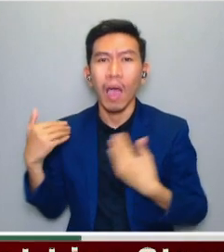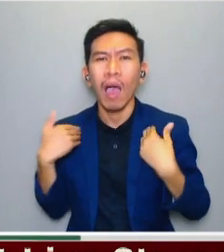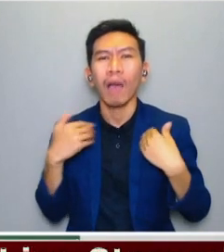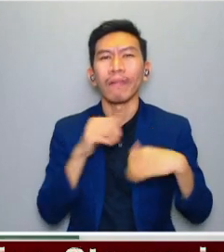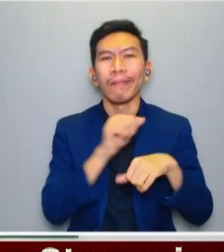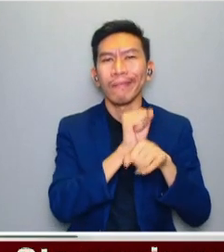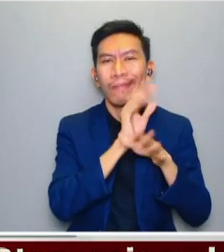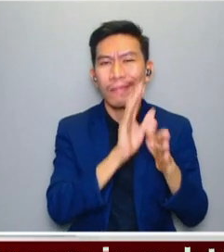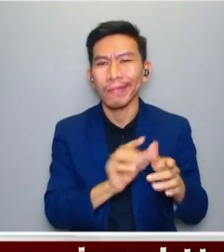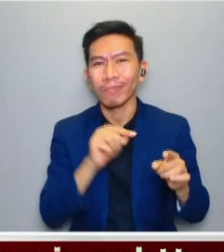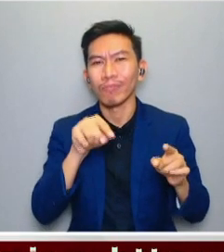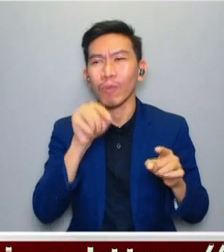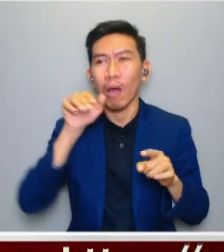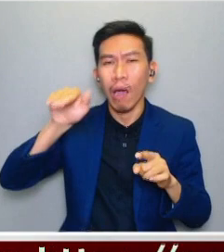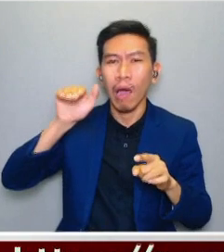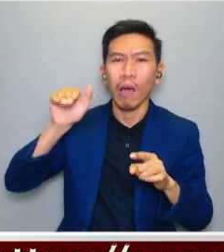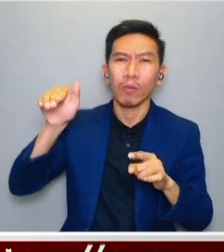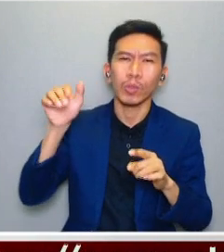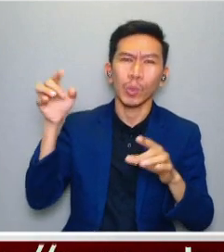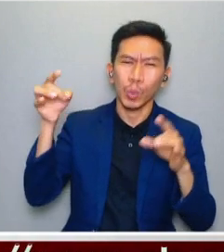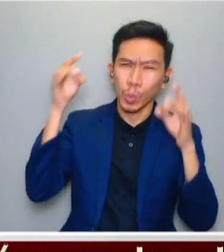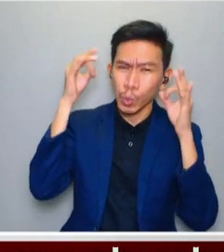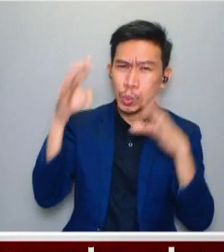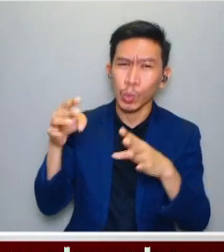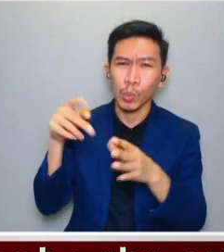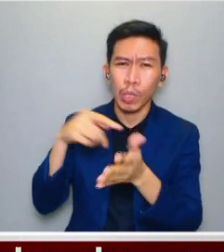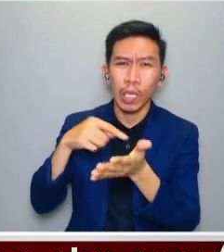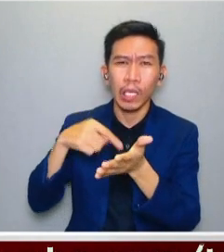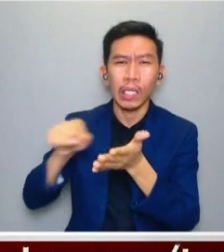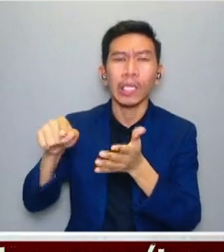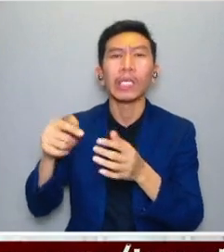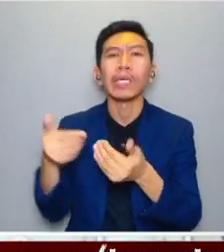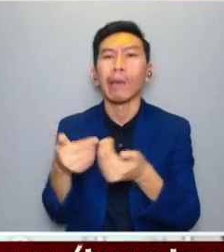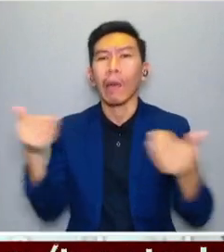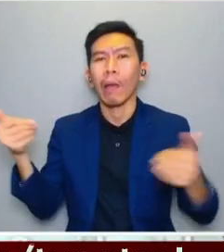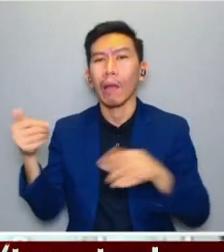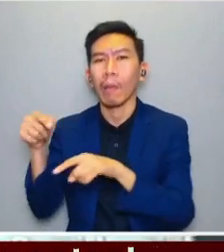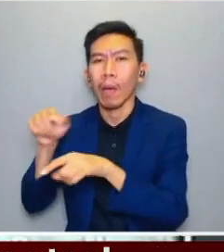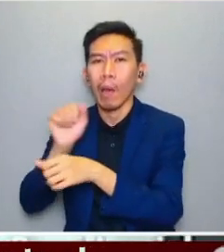hazard duty pay na iba pa sa regular na hazard pay ng health workers.